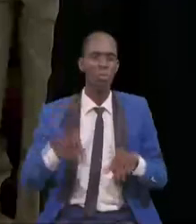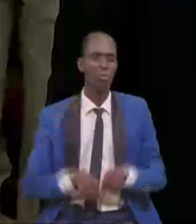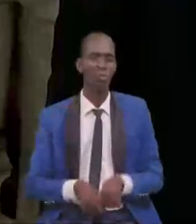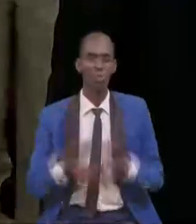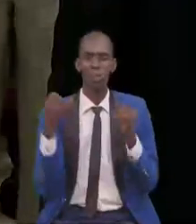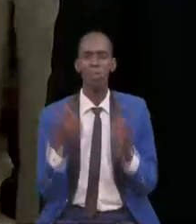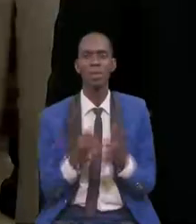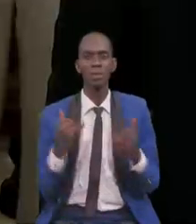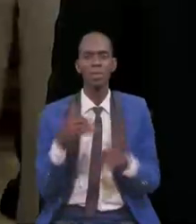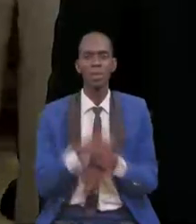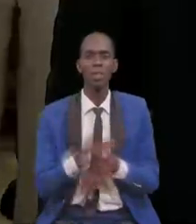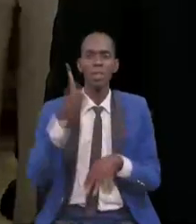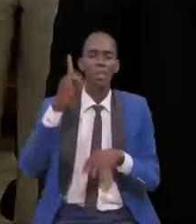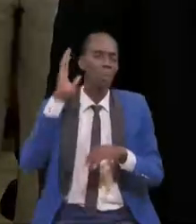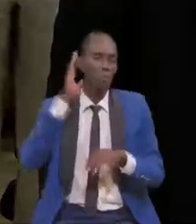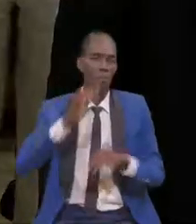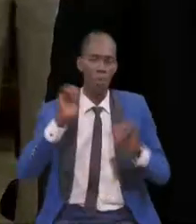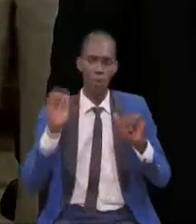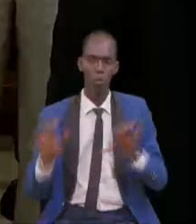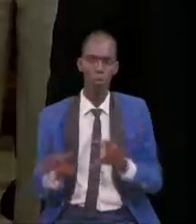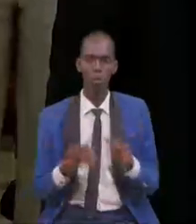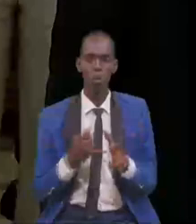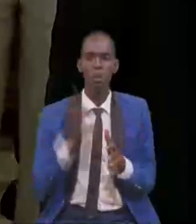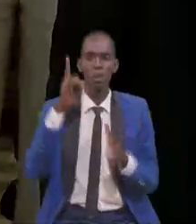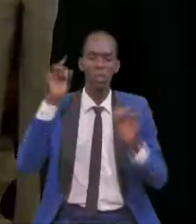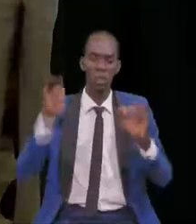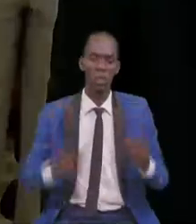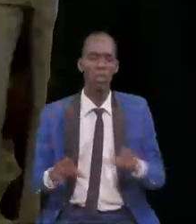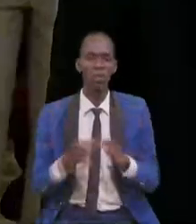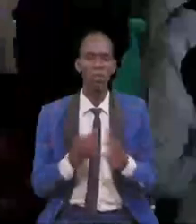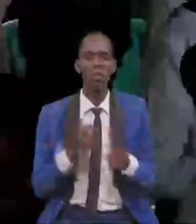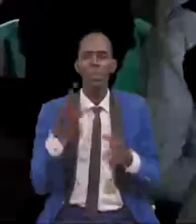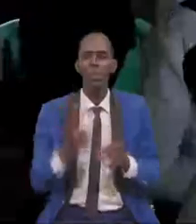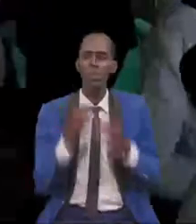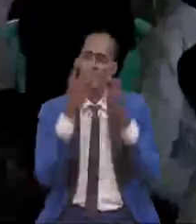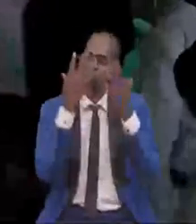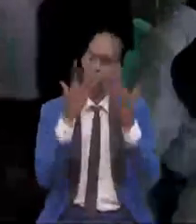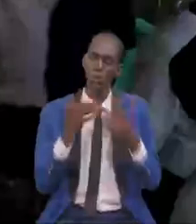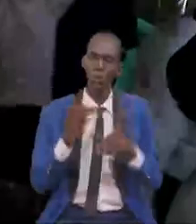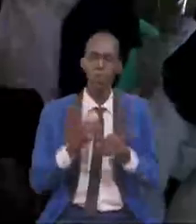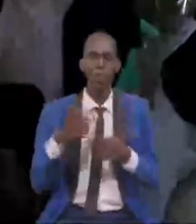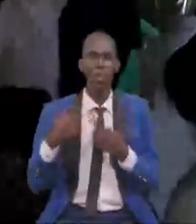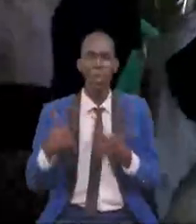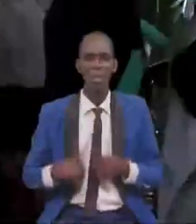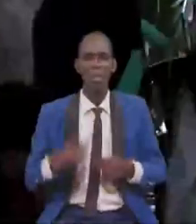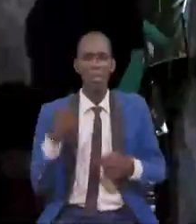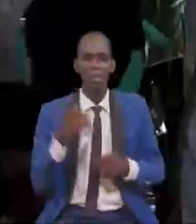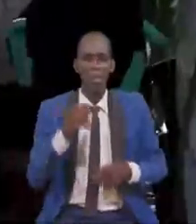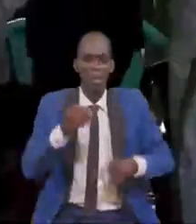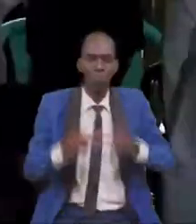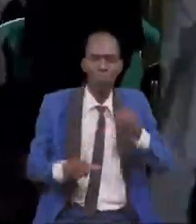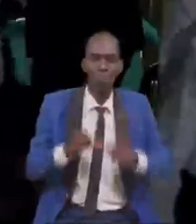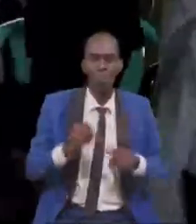là, il peut le faire, il va le faire, il fait tout à merveille. L'angoisse dans le cœur, le doute dans le